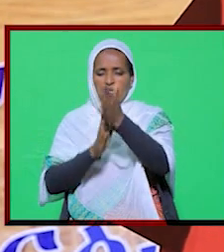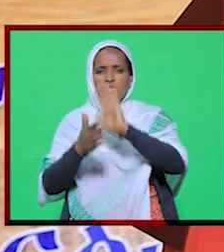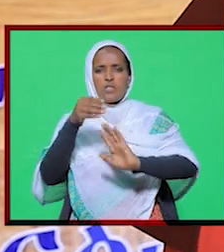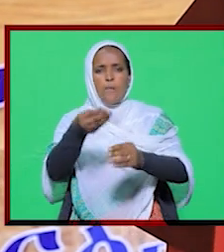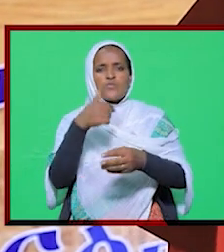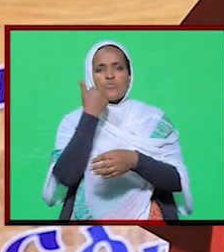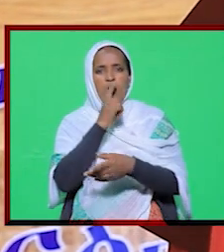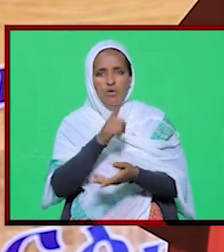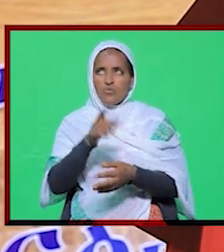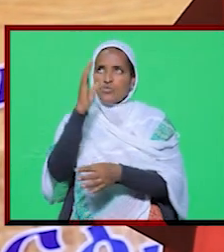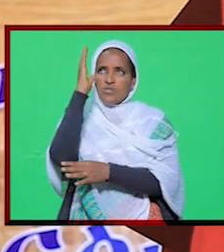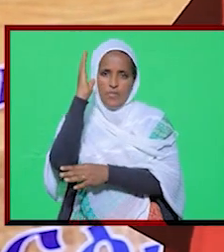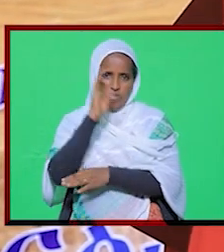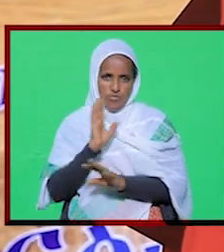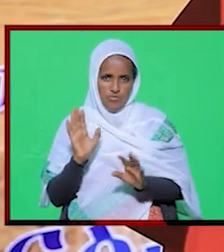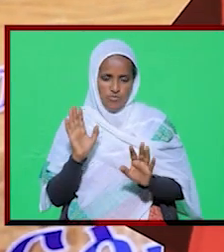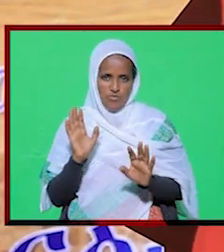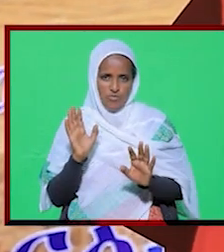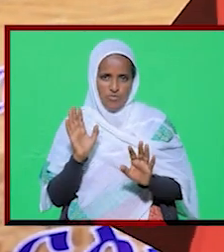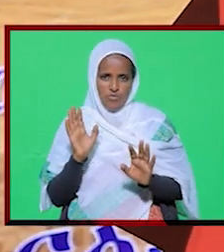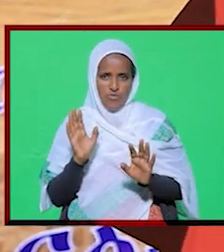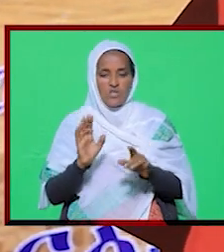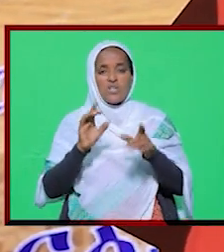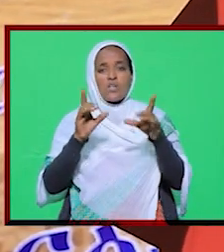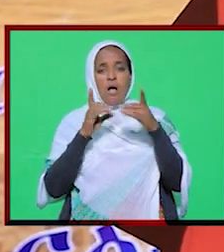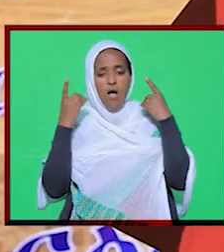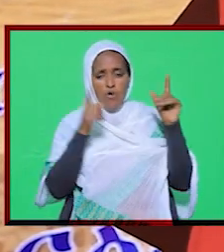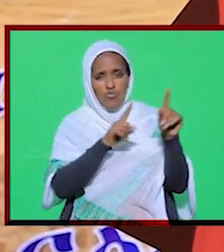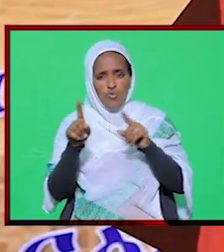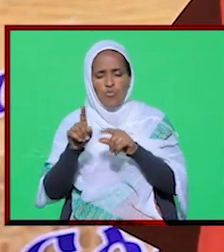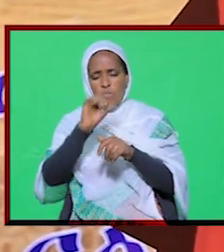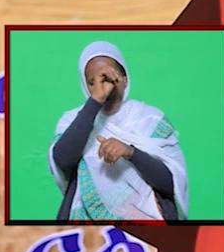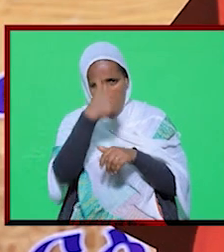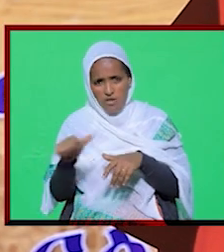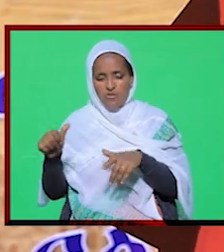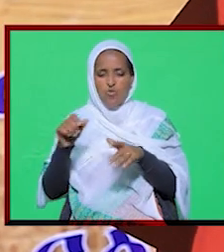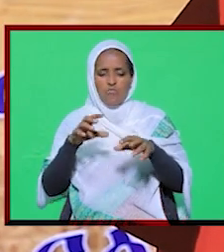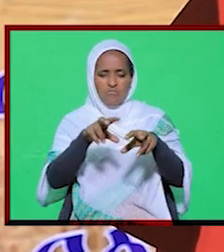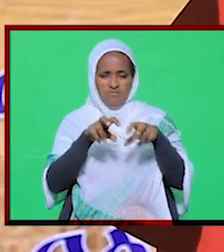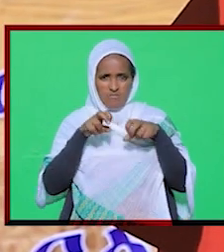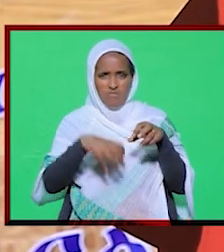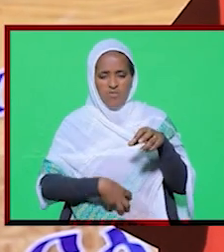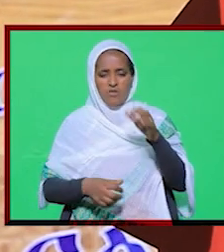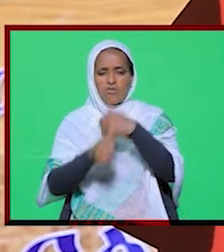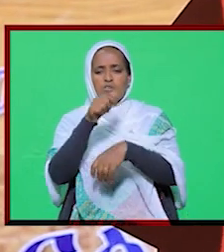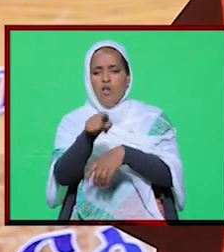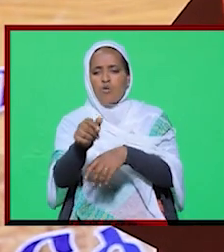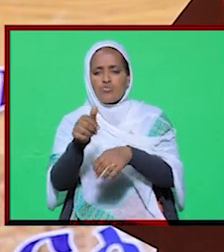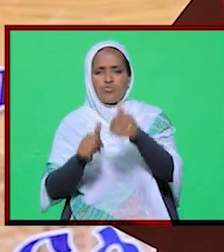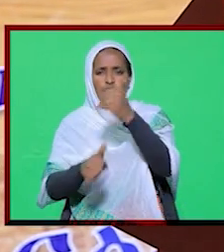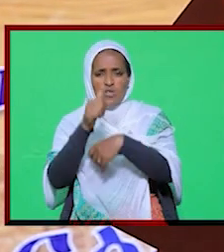የሚሰጠው ማን ነው? እግዚአብሔር ነው። ካህኑ ደግሞ የቱንም ያህል ቢከፋ እሱ ይጎዳ ይሆናል